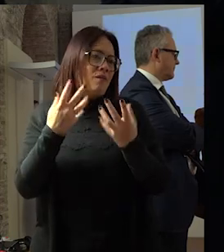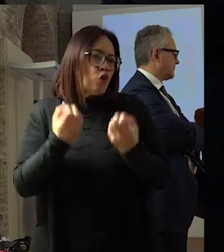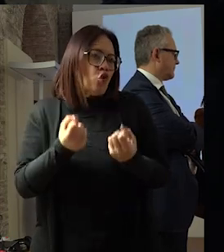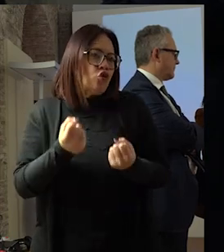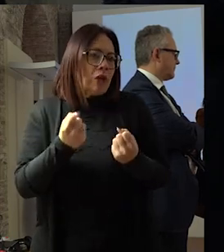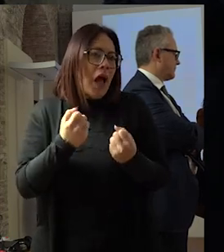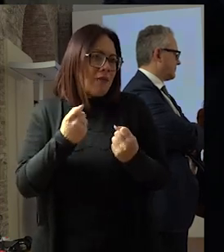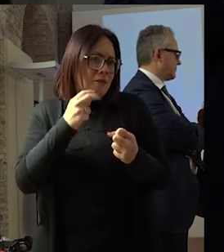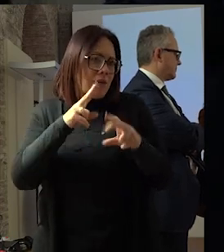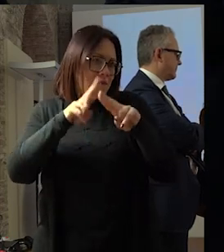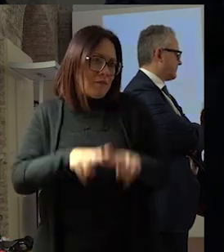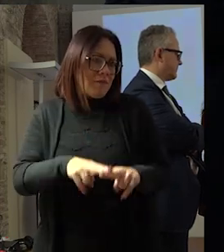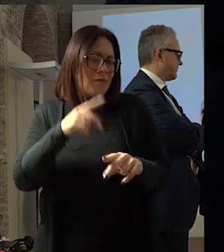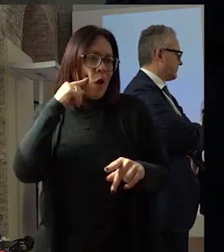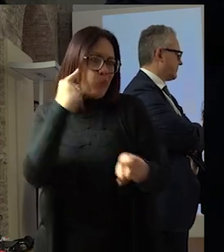no? Nel tempo.